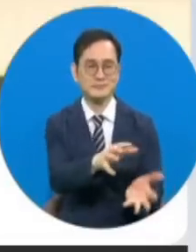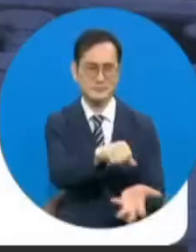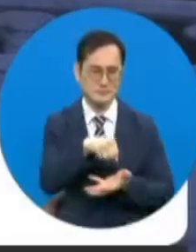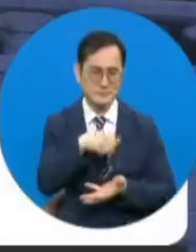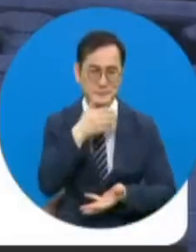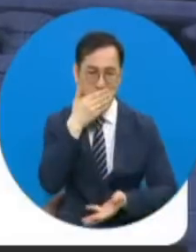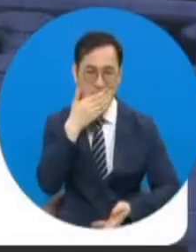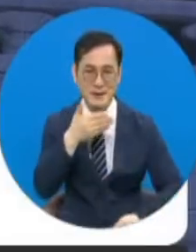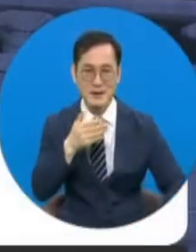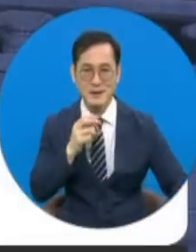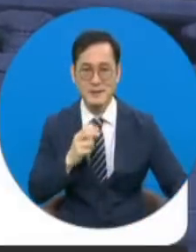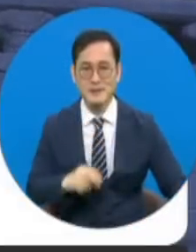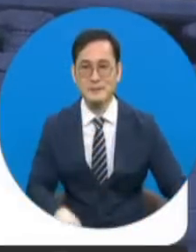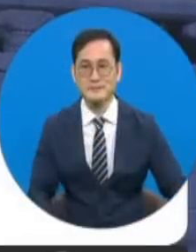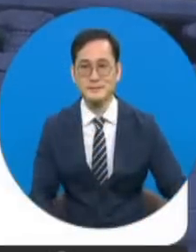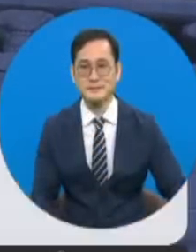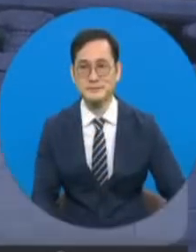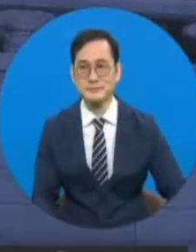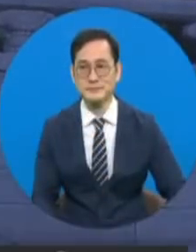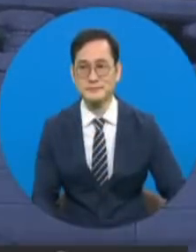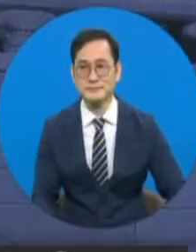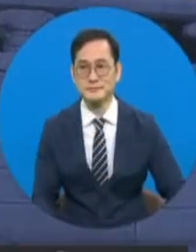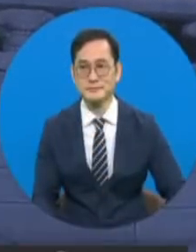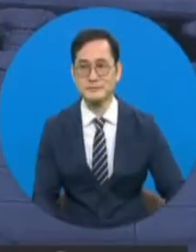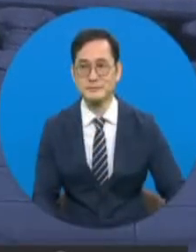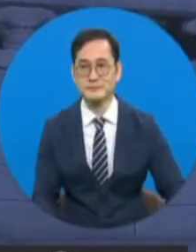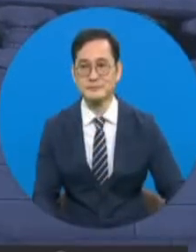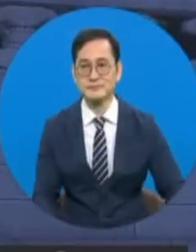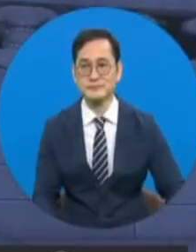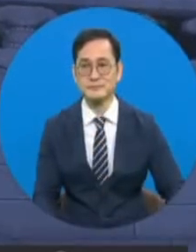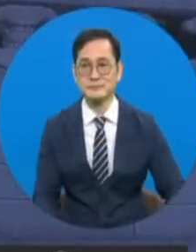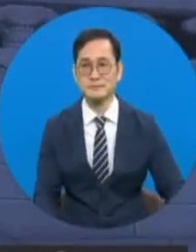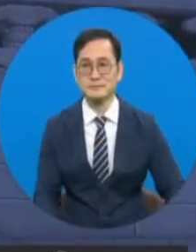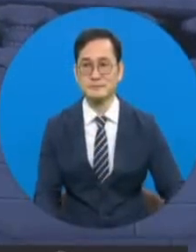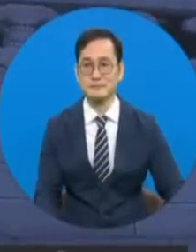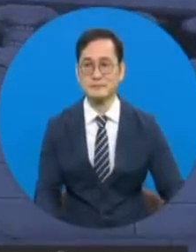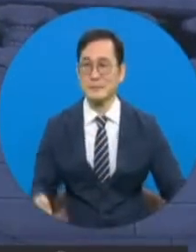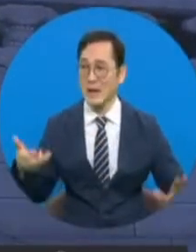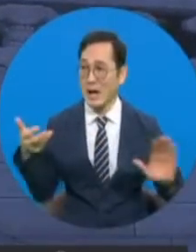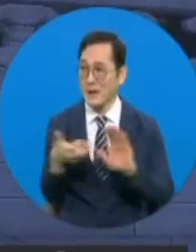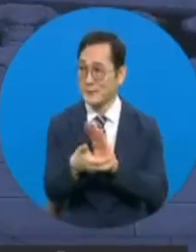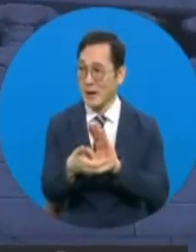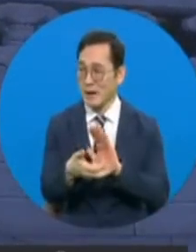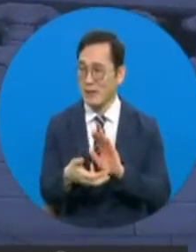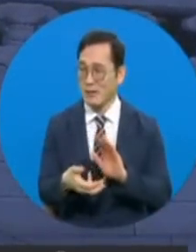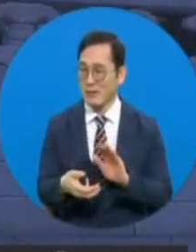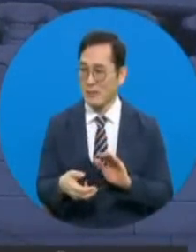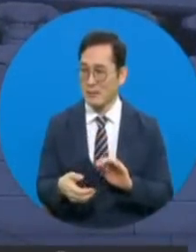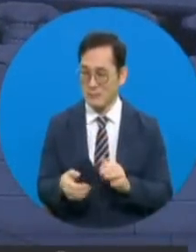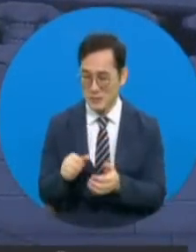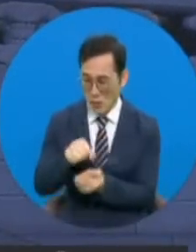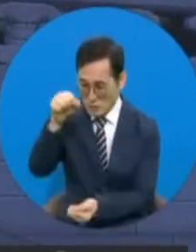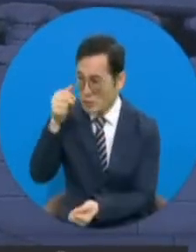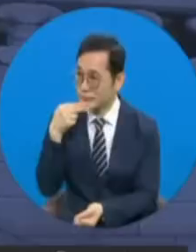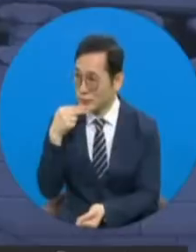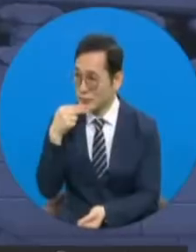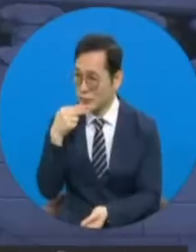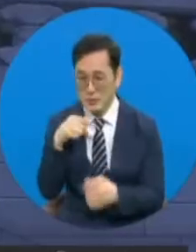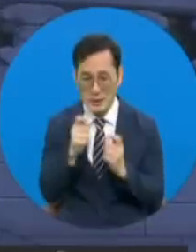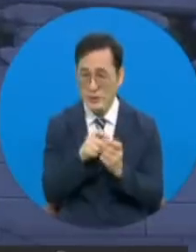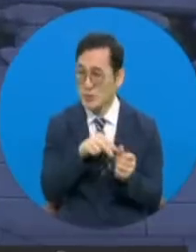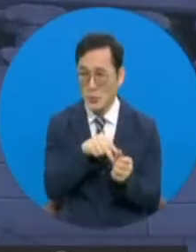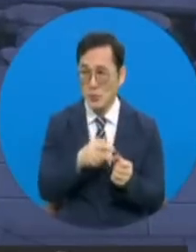지금 국회 이광재 사무총장 하에 있는 사무처는 앞쟁 영장도 없지 않느냐 그다음에 개인정보라 못 준다라는 입장이라